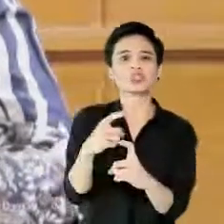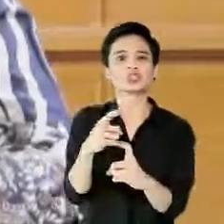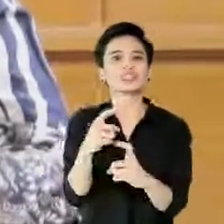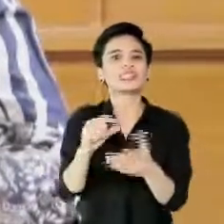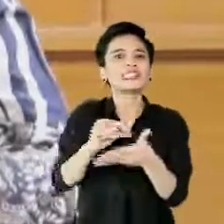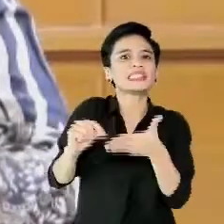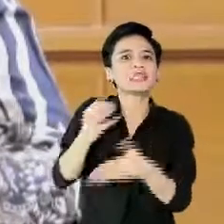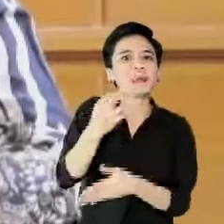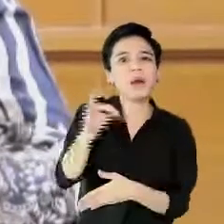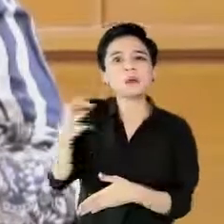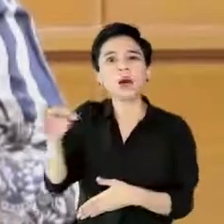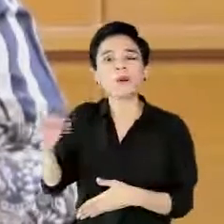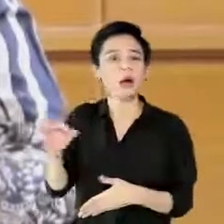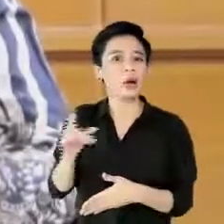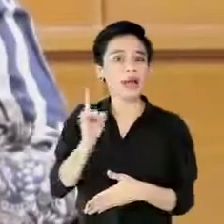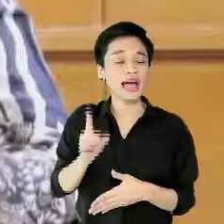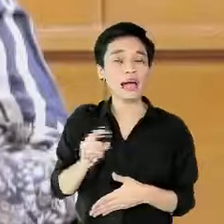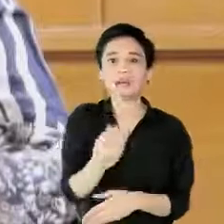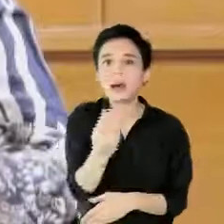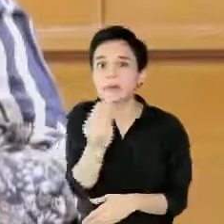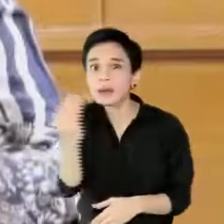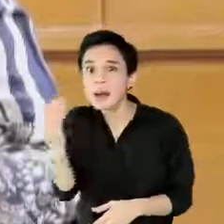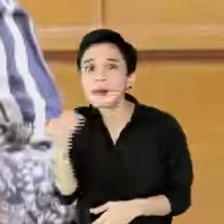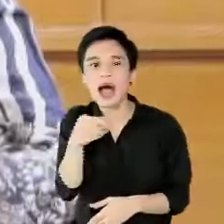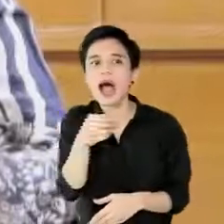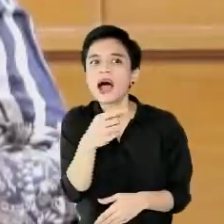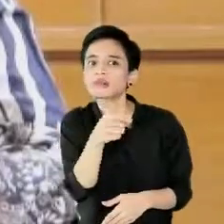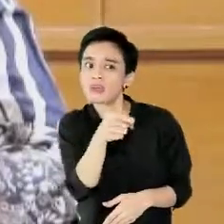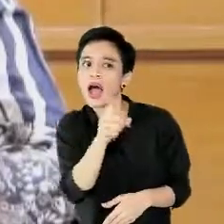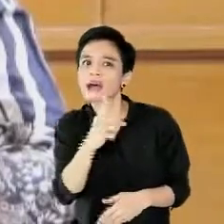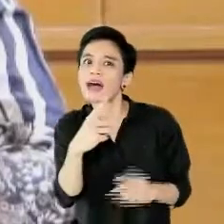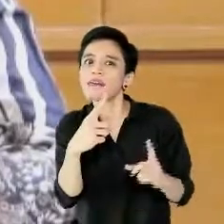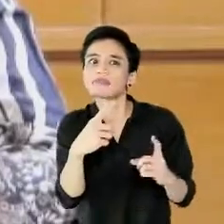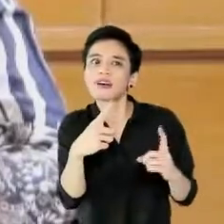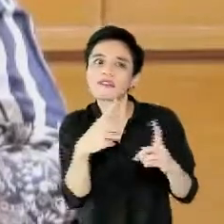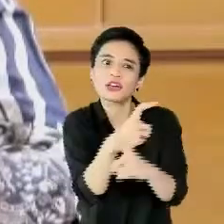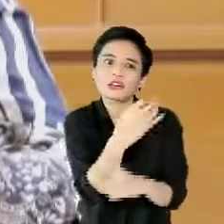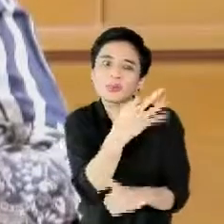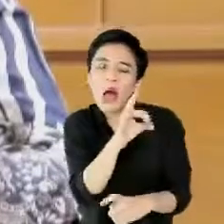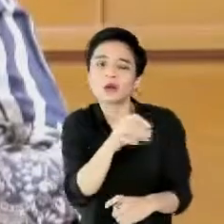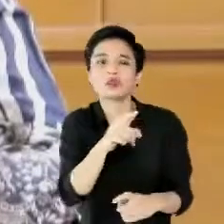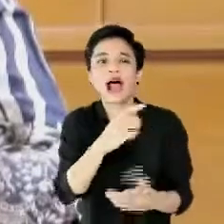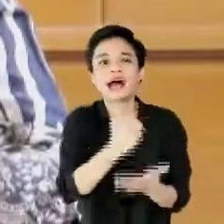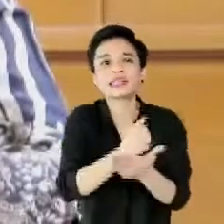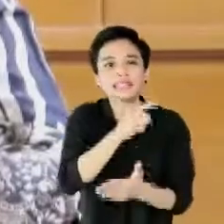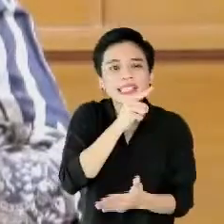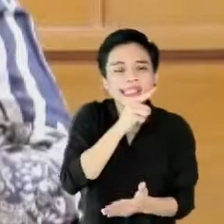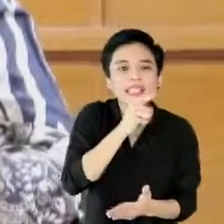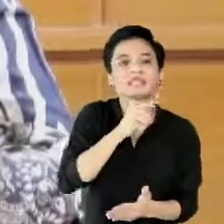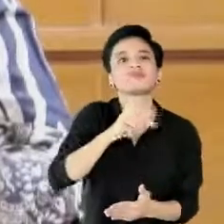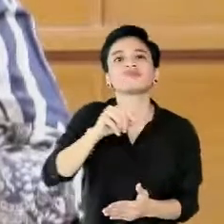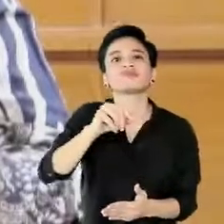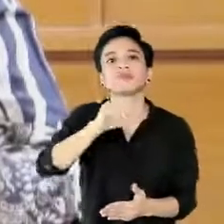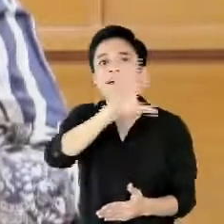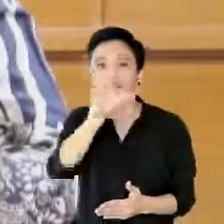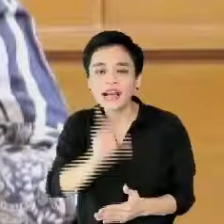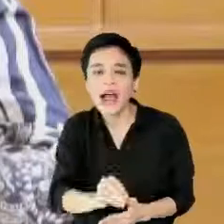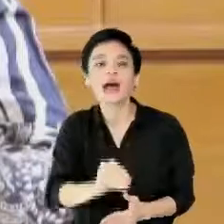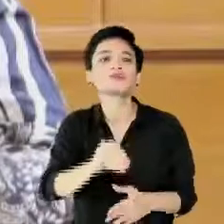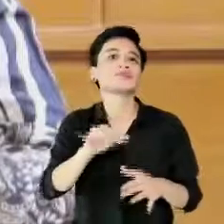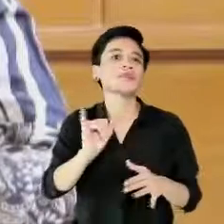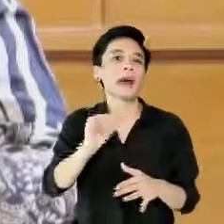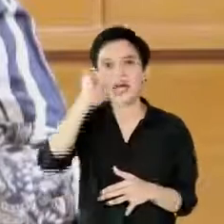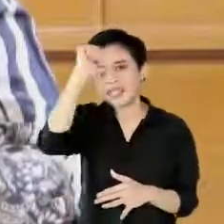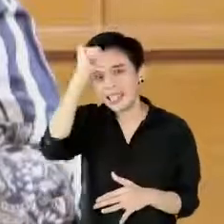wilayah kita beberapa telah teridentifikasi baik itu varian dari Inggris Afrika Selatan maupun India dan upaya